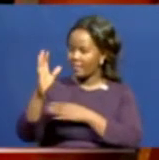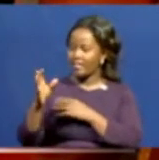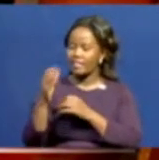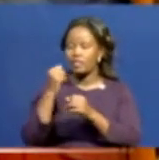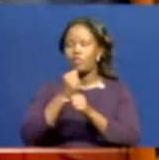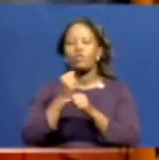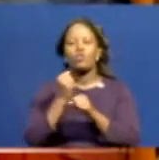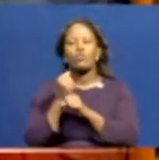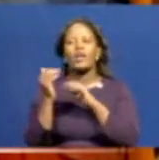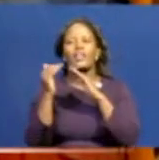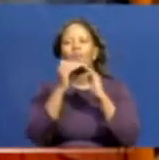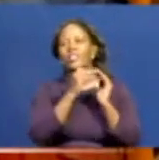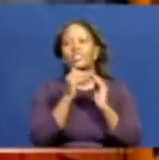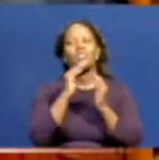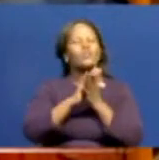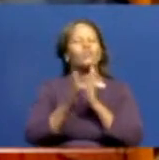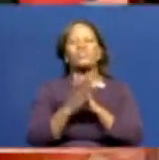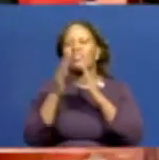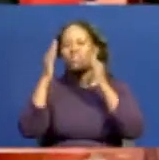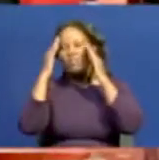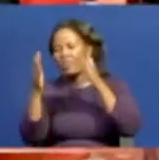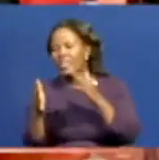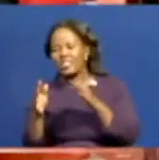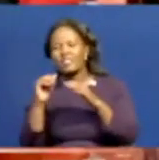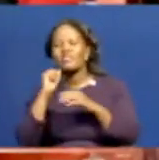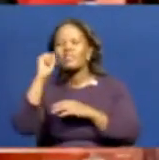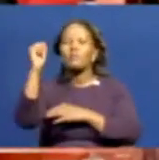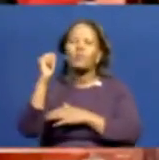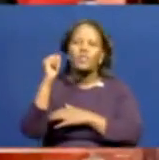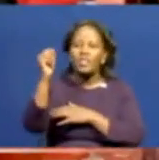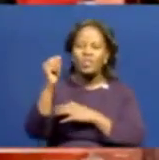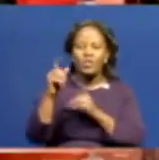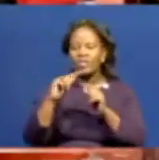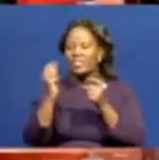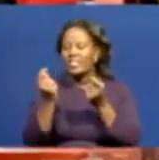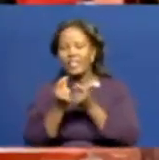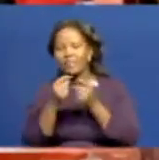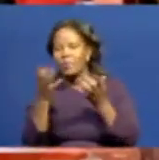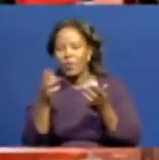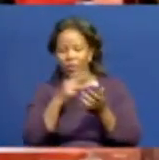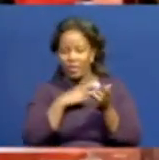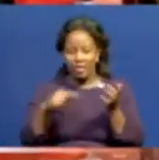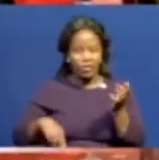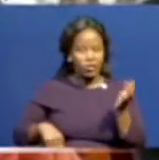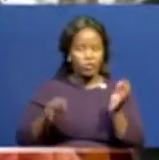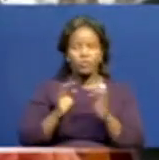kwa usawa bila kuzingatia misingi ya kisiasa, jamii au dini.